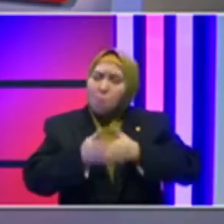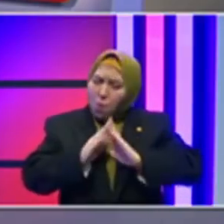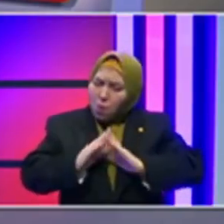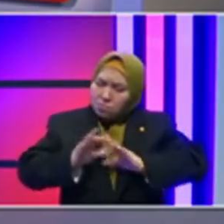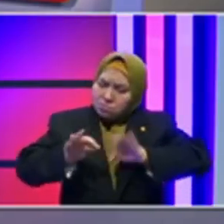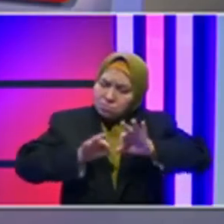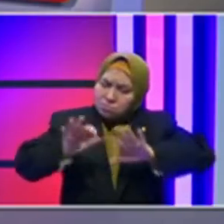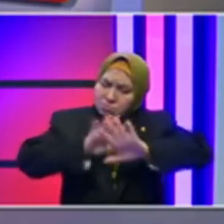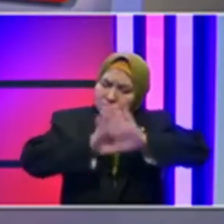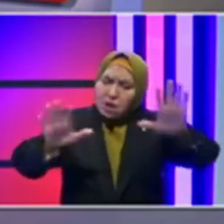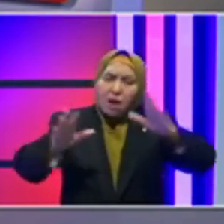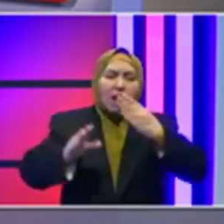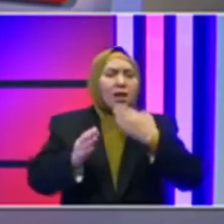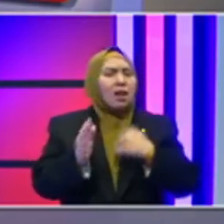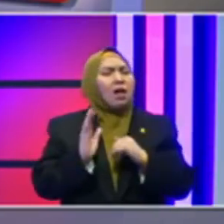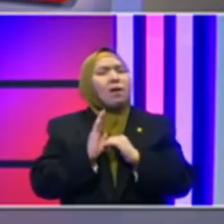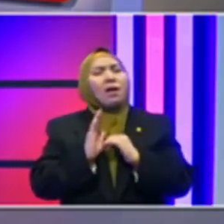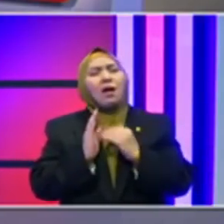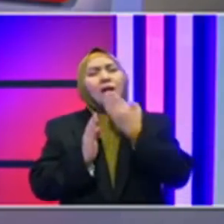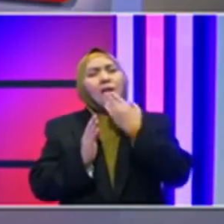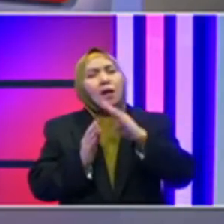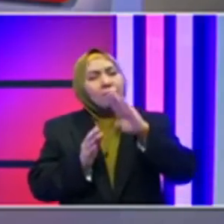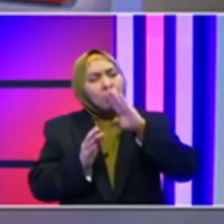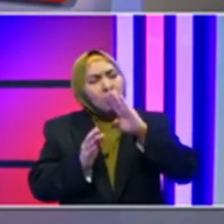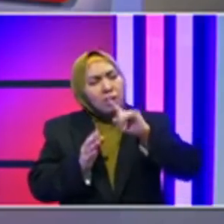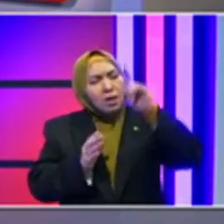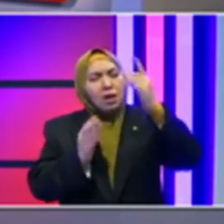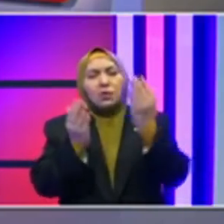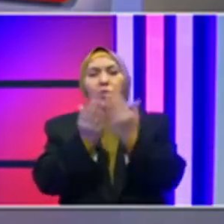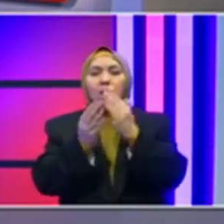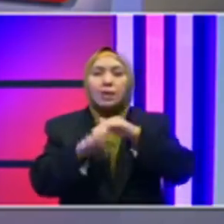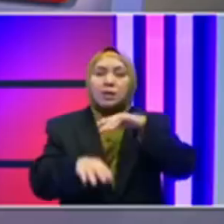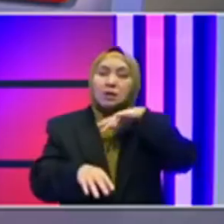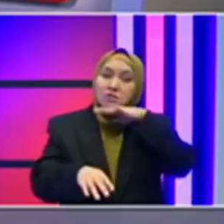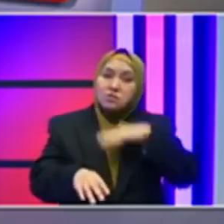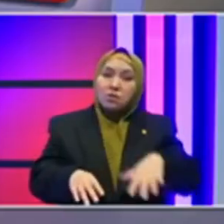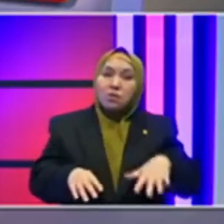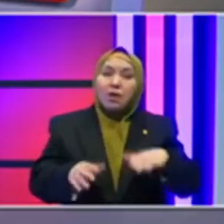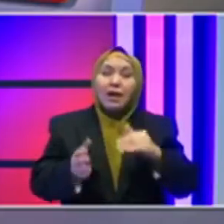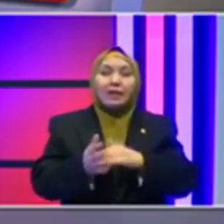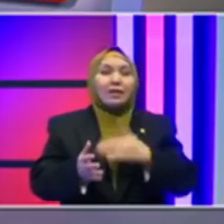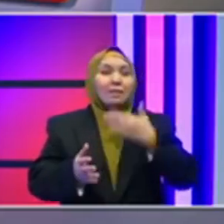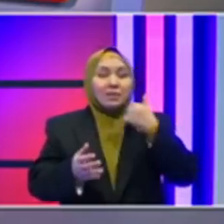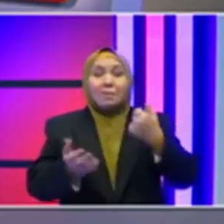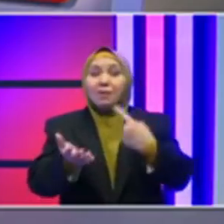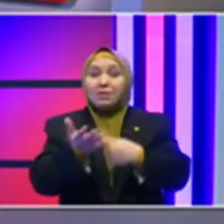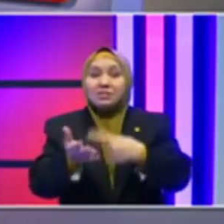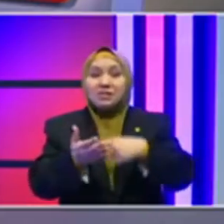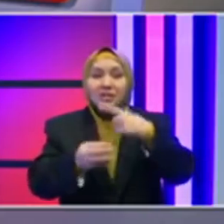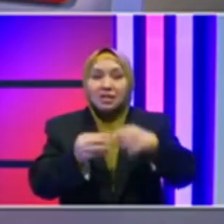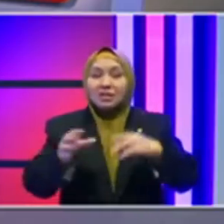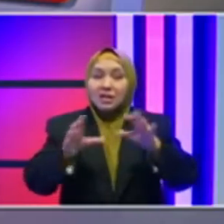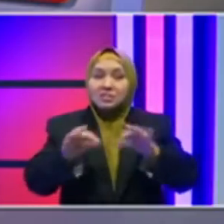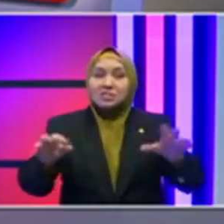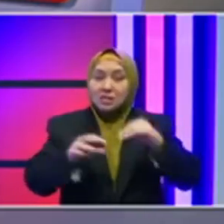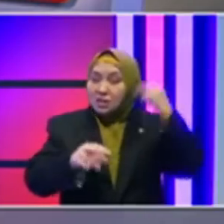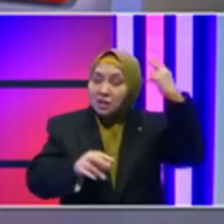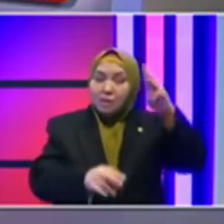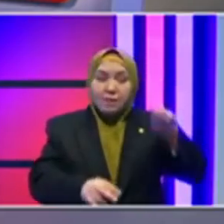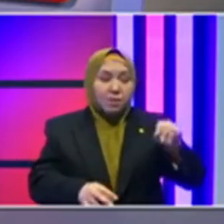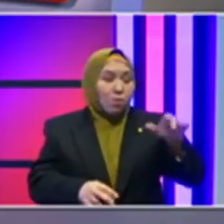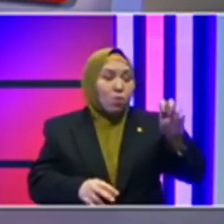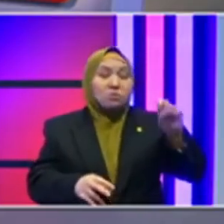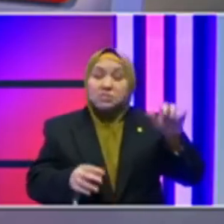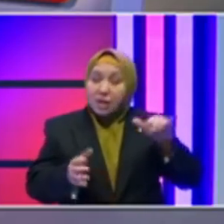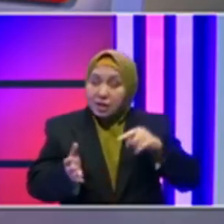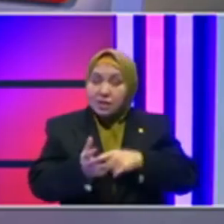Oke Alhamdulillah wassalatu wassalamu ala rasulillah nampaknya semakin menarik eh perbincangan tentang Nabi Musa Alaihissalam